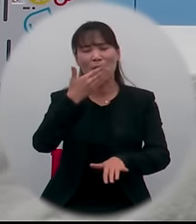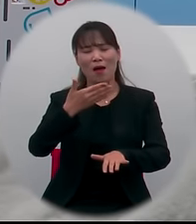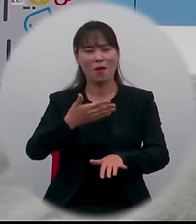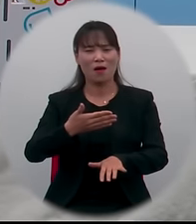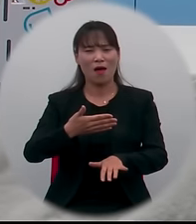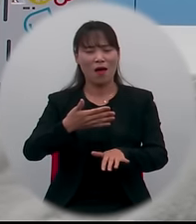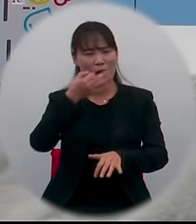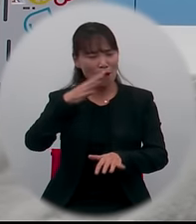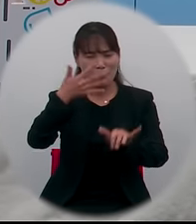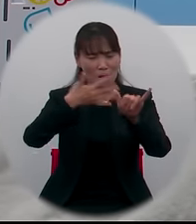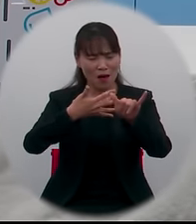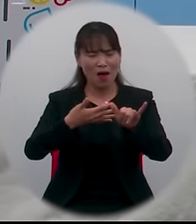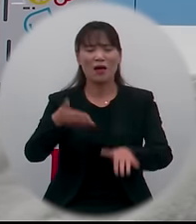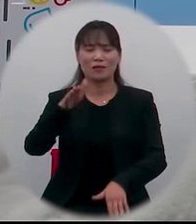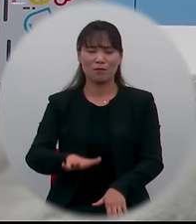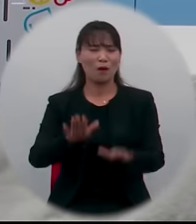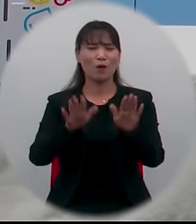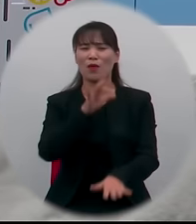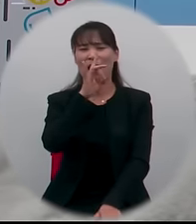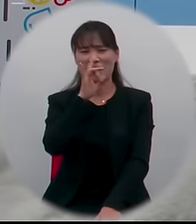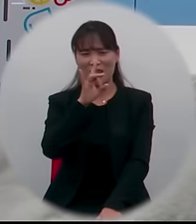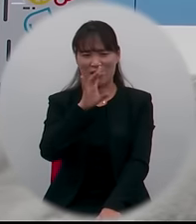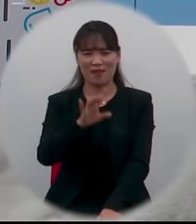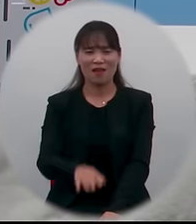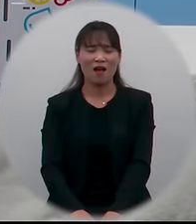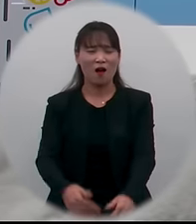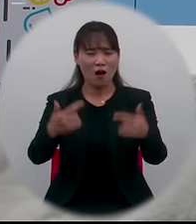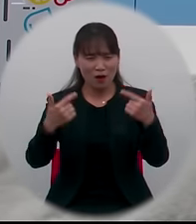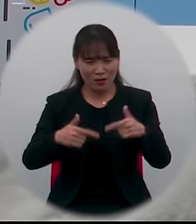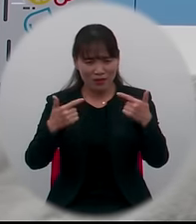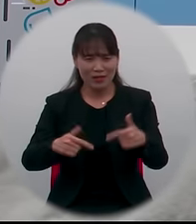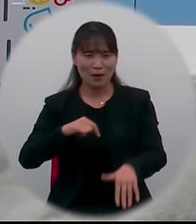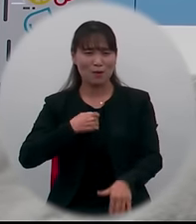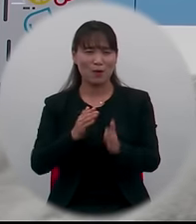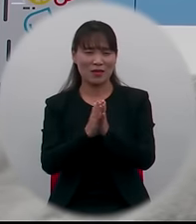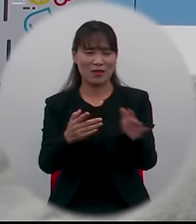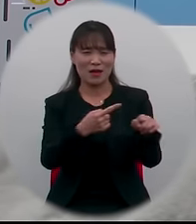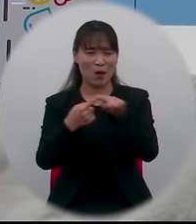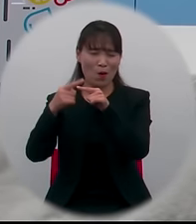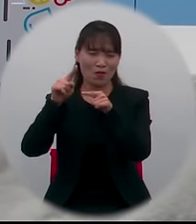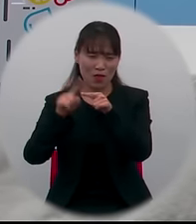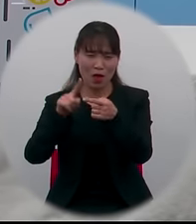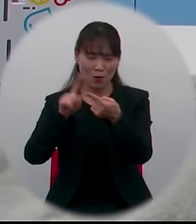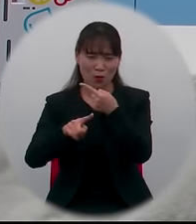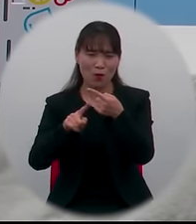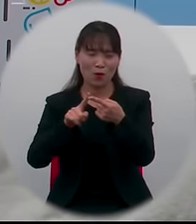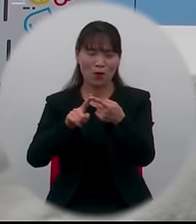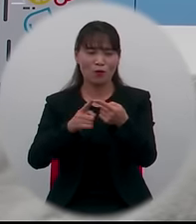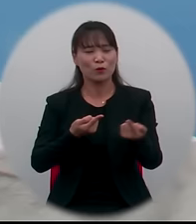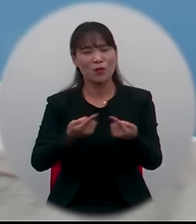오늘은 아닐 뿐이야라고 얘기하면서 언제든지 자기가 각오한 대로 조절할 수 있다라고 믿는 그런